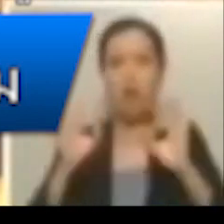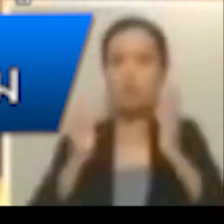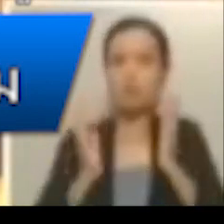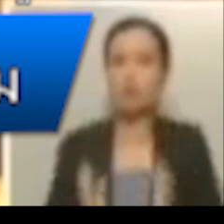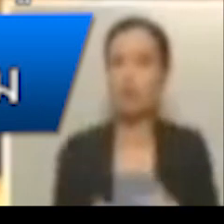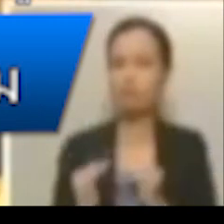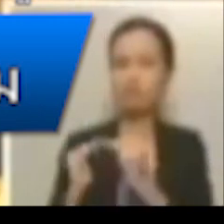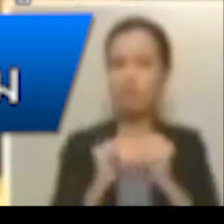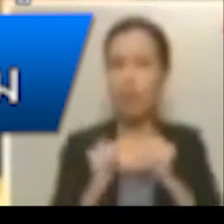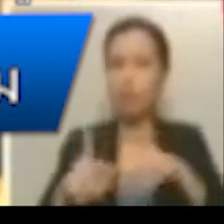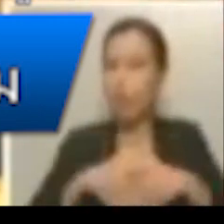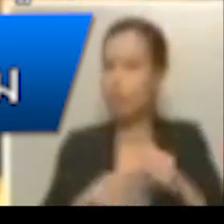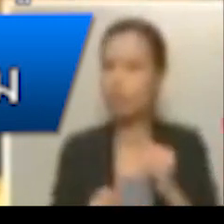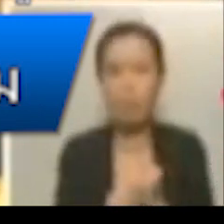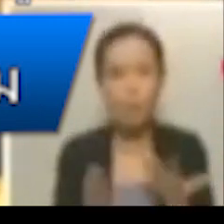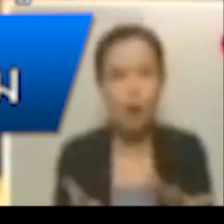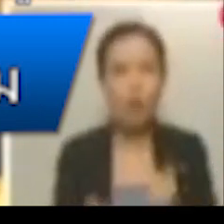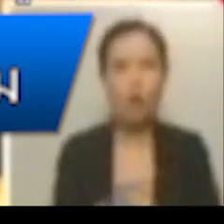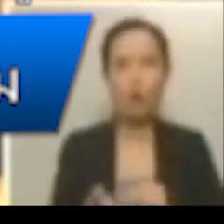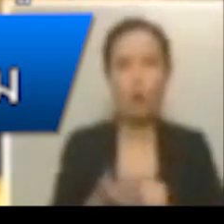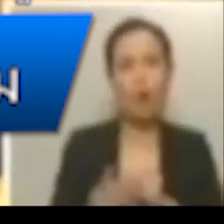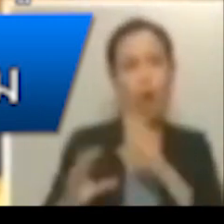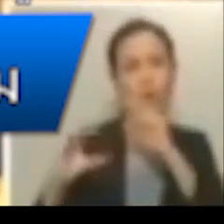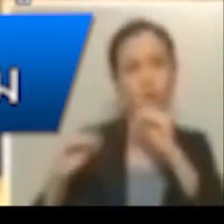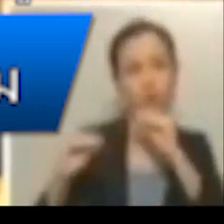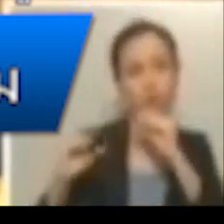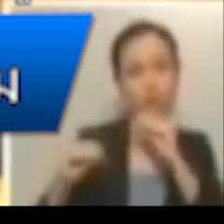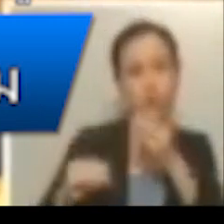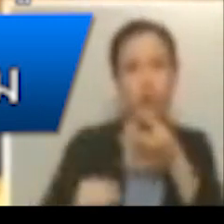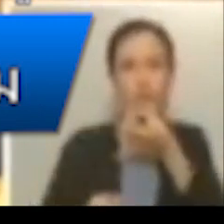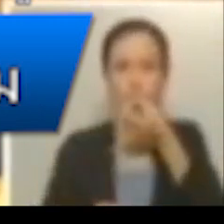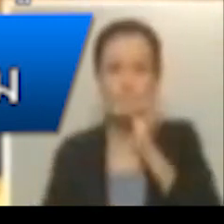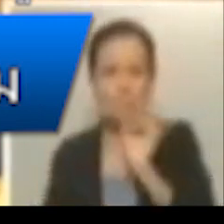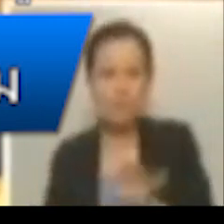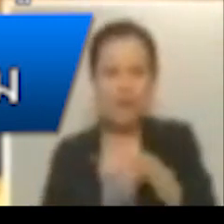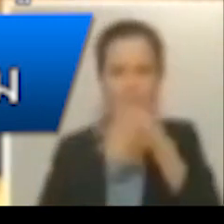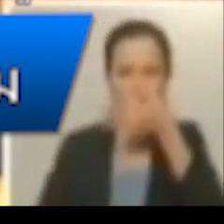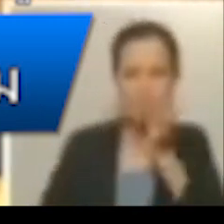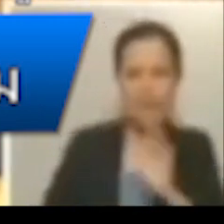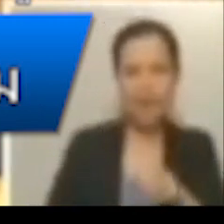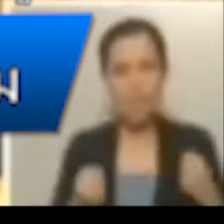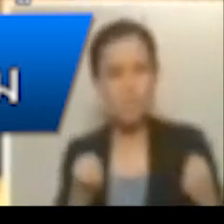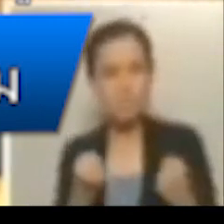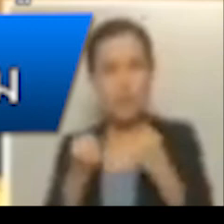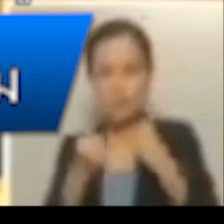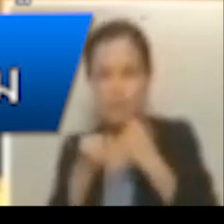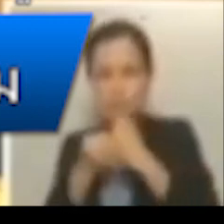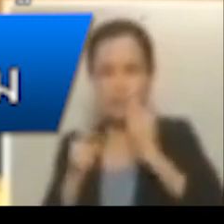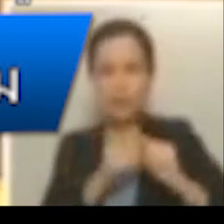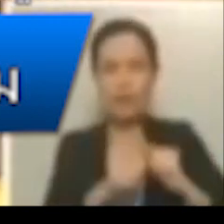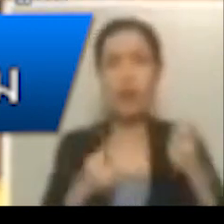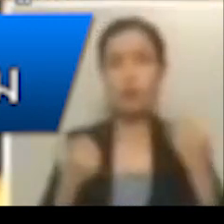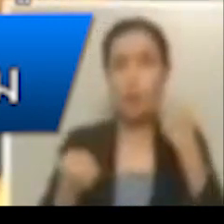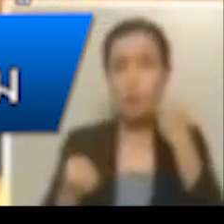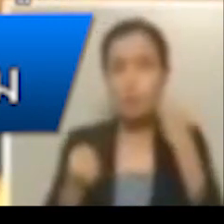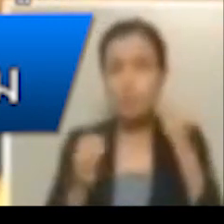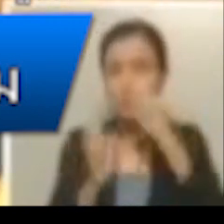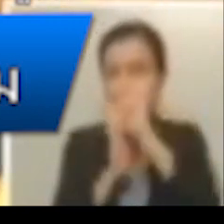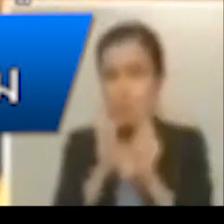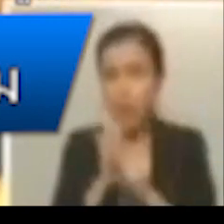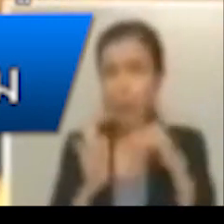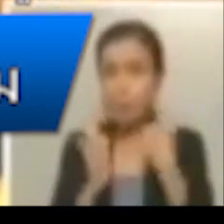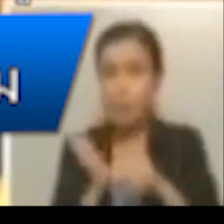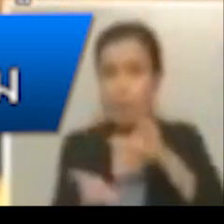ในขณะเดียวกันปราบปรามวาทะยุยงสร้างความเกลียดชังส่งเสริมความรุนแรงและข้อมูลผิดกฎหมายต่างๆอย่างได้